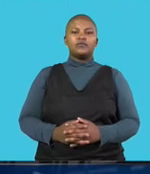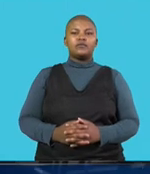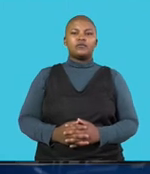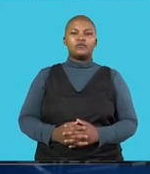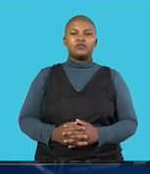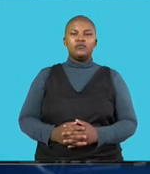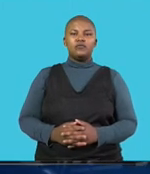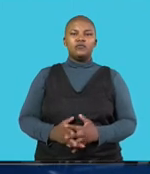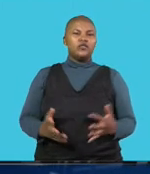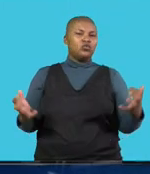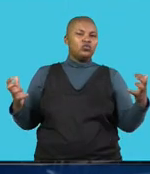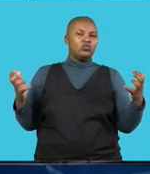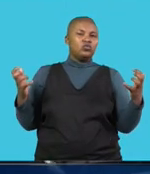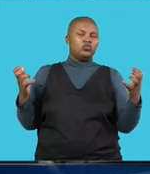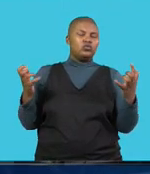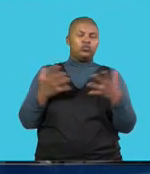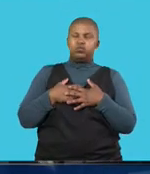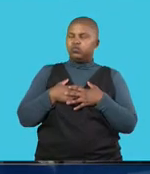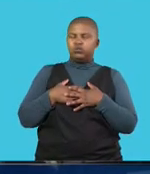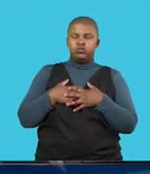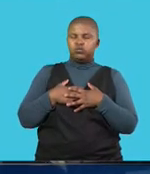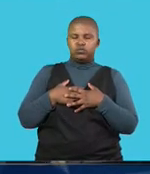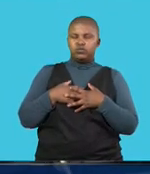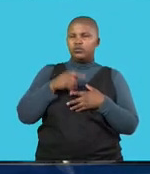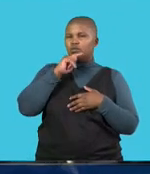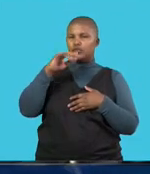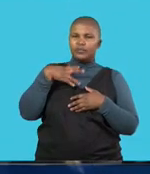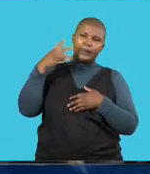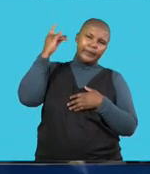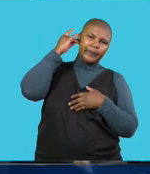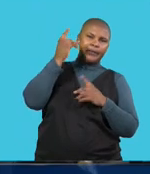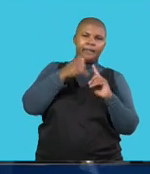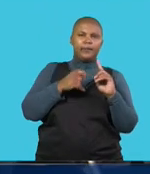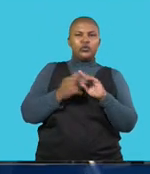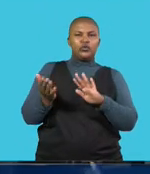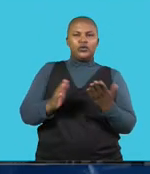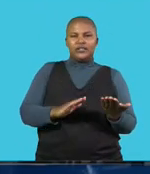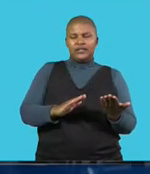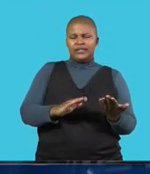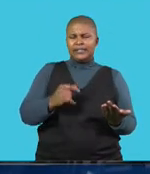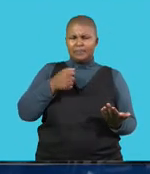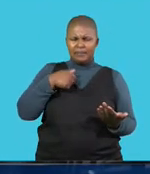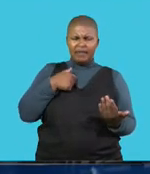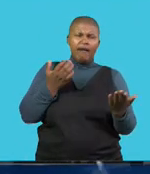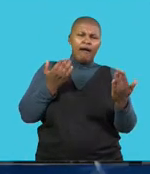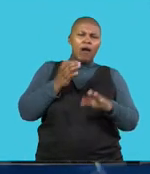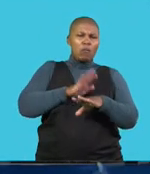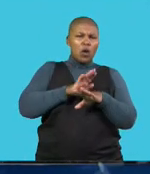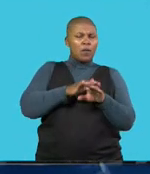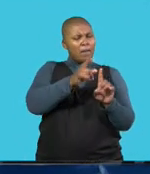ndivele yangathi ndiyaphuma emzimbeni wami because khange ndibelieve and besisajonge elikhulu kuZahara